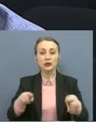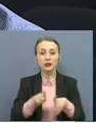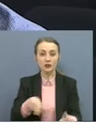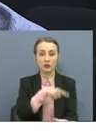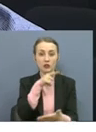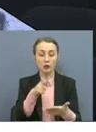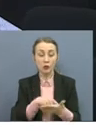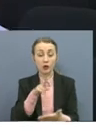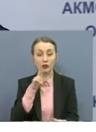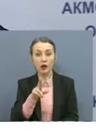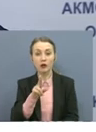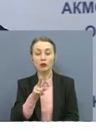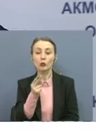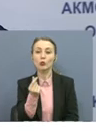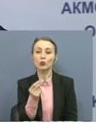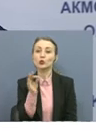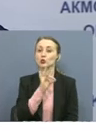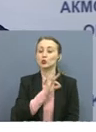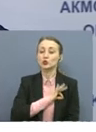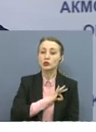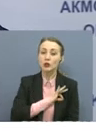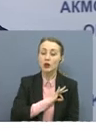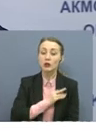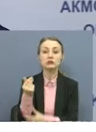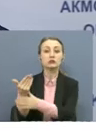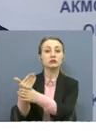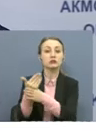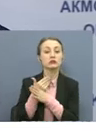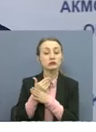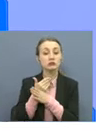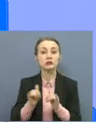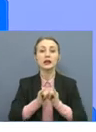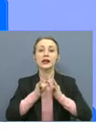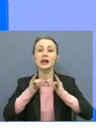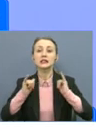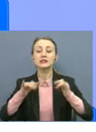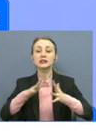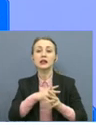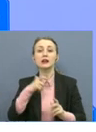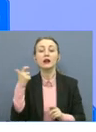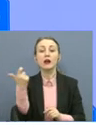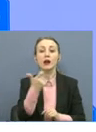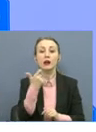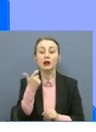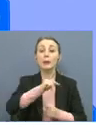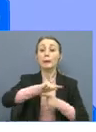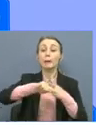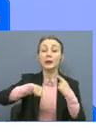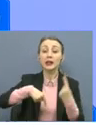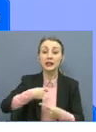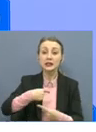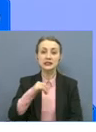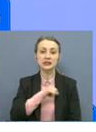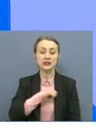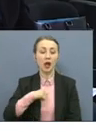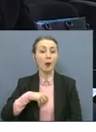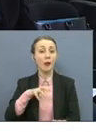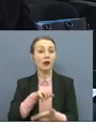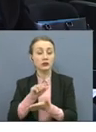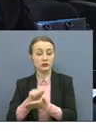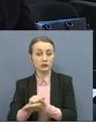салыстырғанда 1,8 есеге артқан. Өнеркәсіптік өндіріс көлемі 46,4 миллиард теңгені құрады. Мал